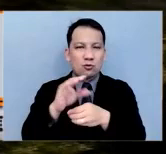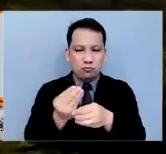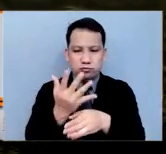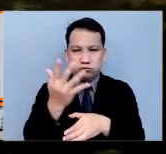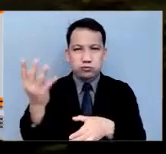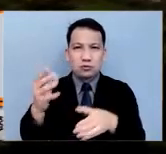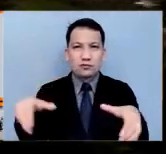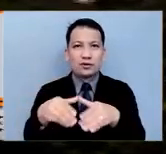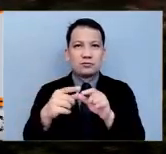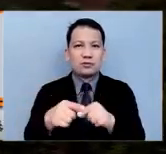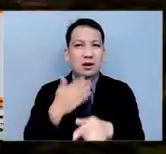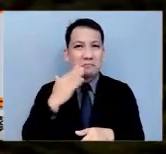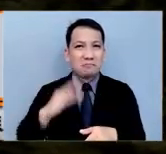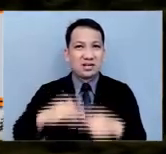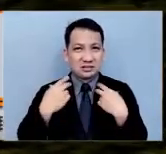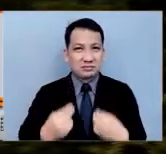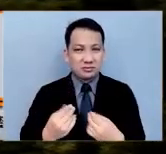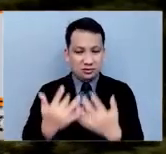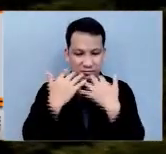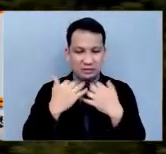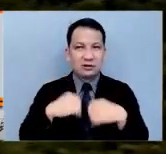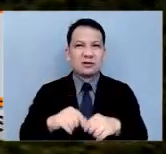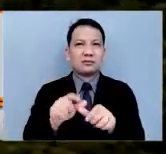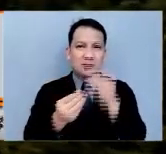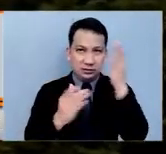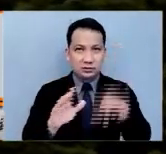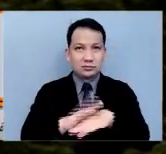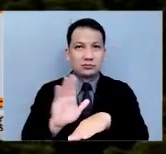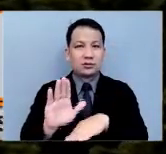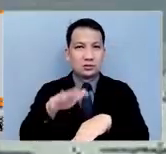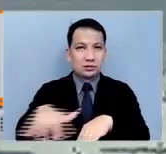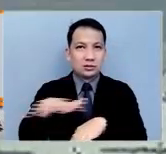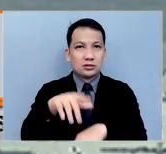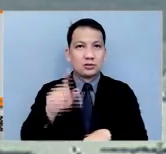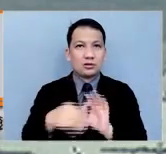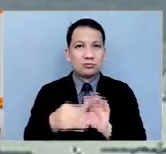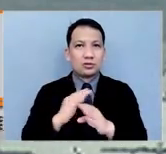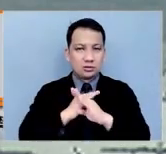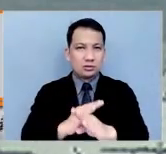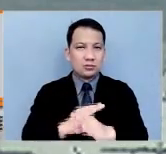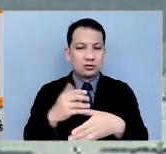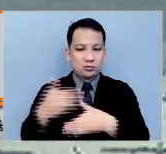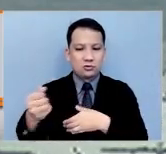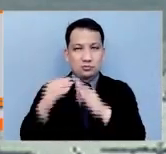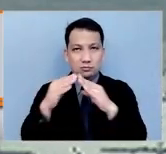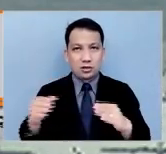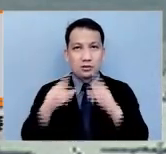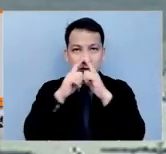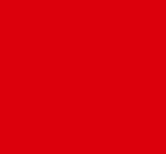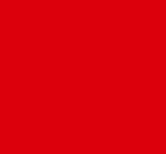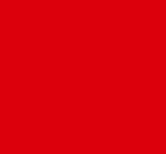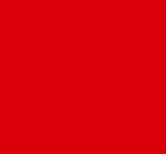fog. Masama yan sa kalusugan kaya pinapayuhan ang mga residente sa paligid ng Taal na iwasang lumabas ng bahay at magsuot ng